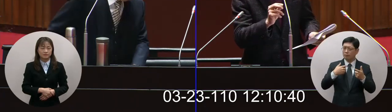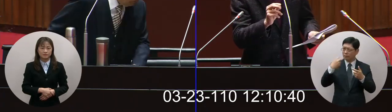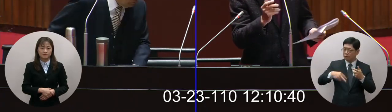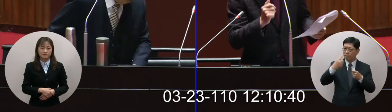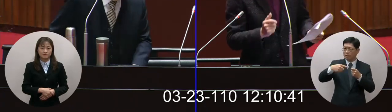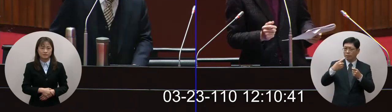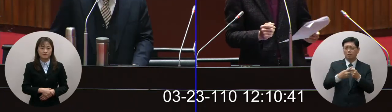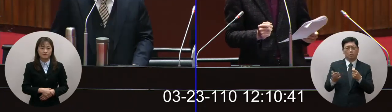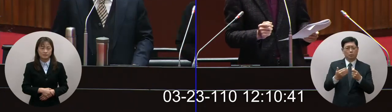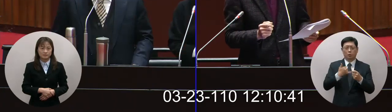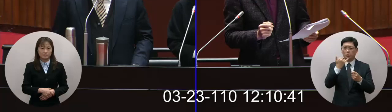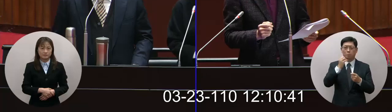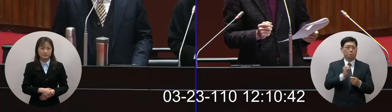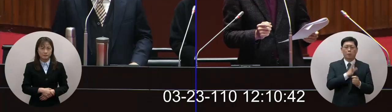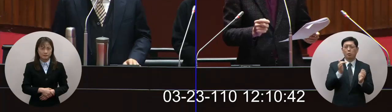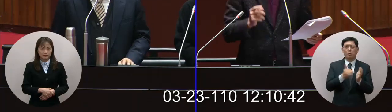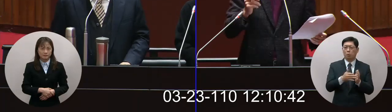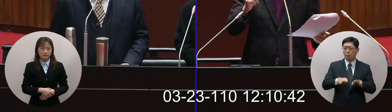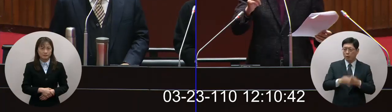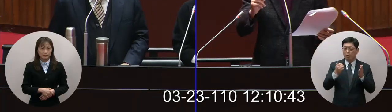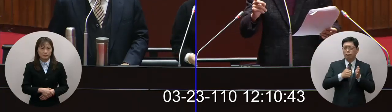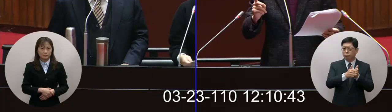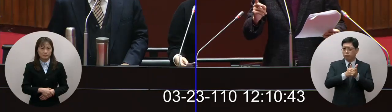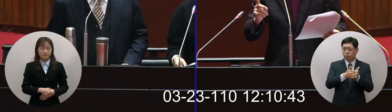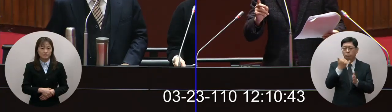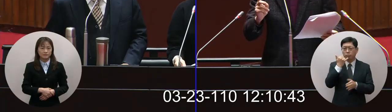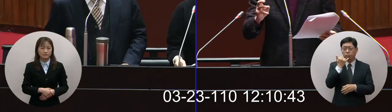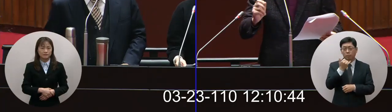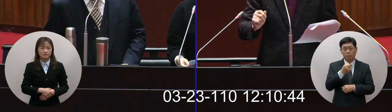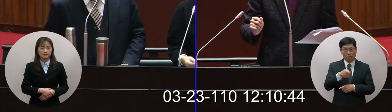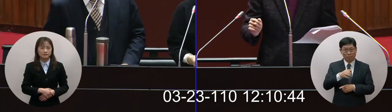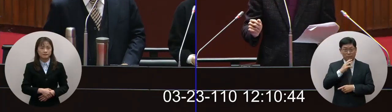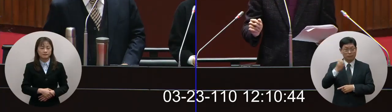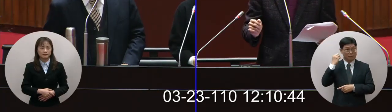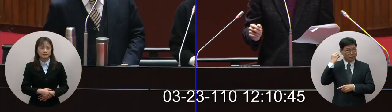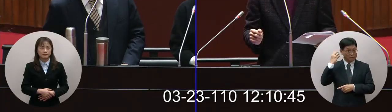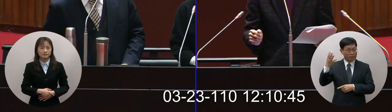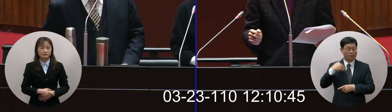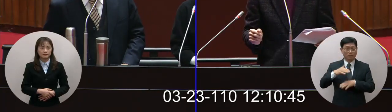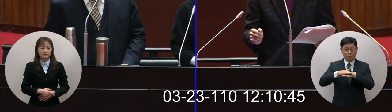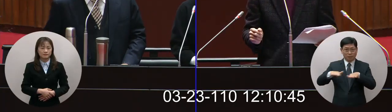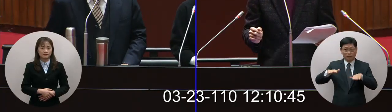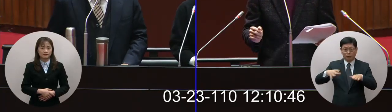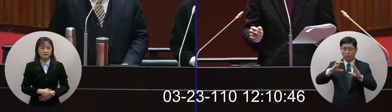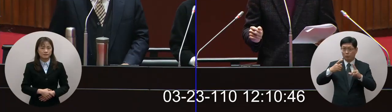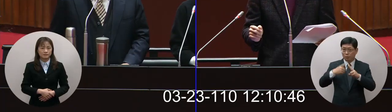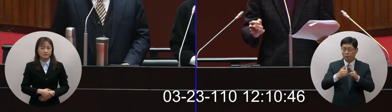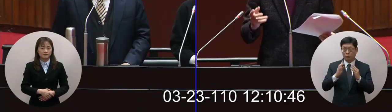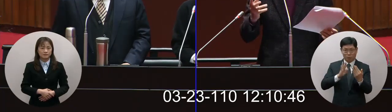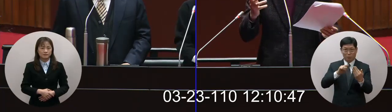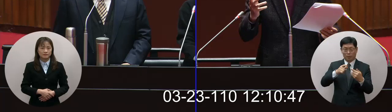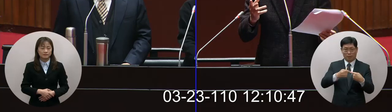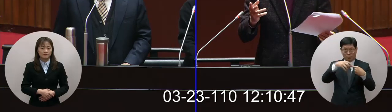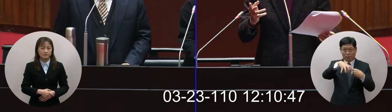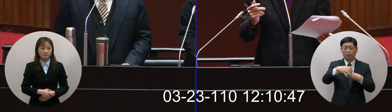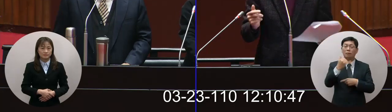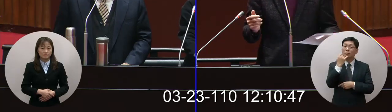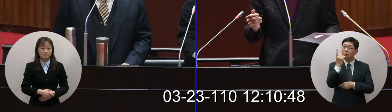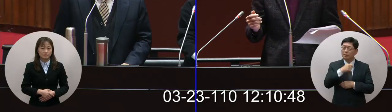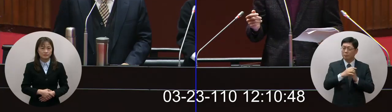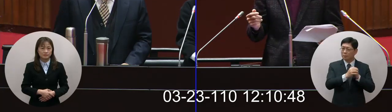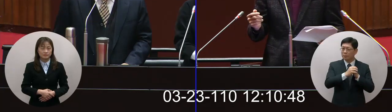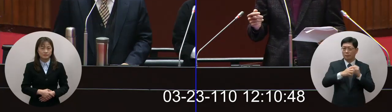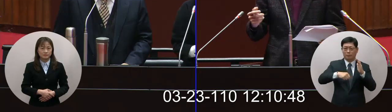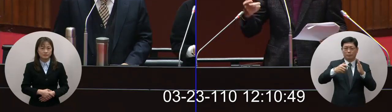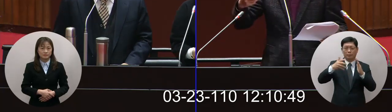1年多啊就要完工通车了，那个是新和国小对面啊，第一站啊，啊，那是不是可以拜